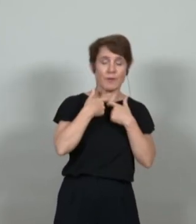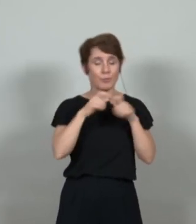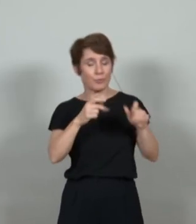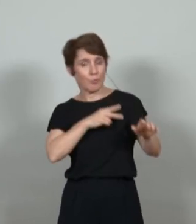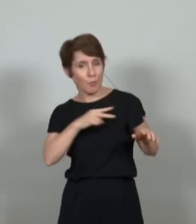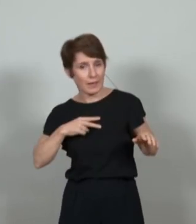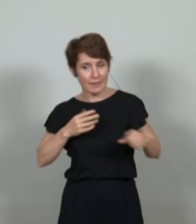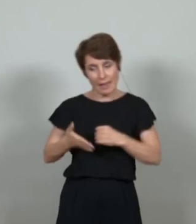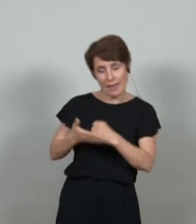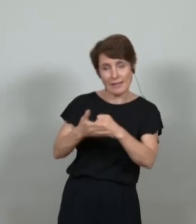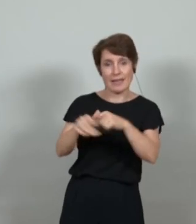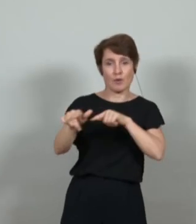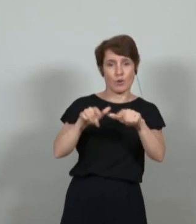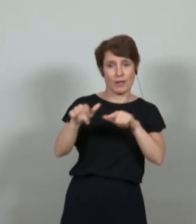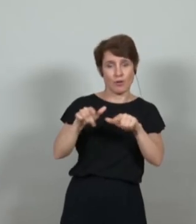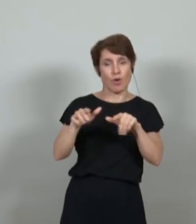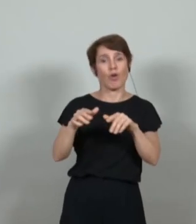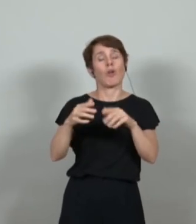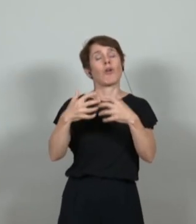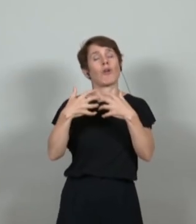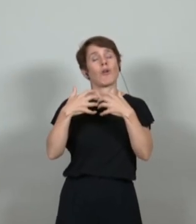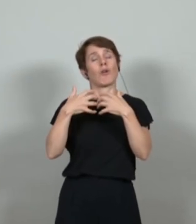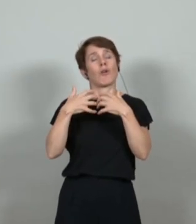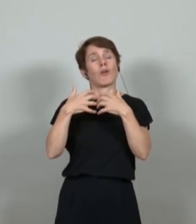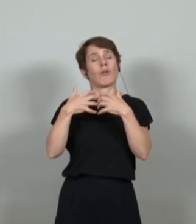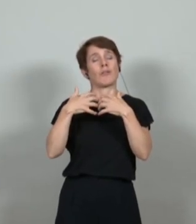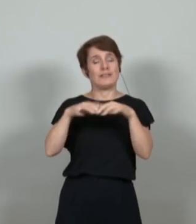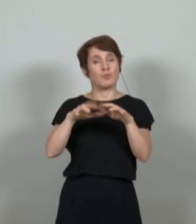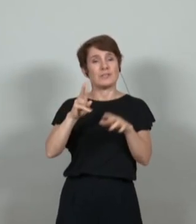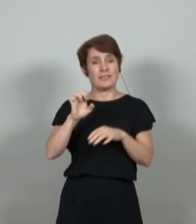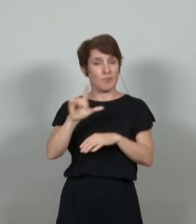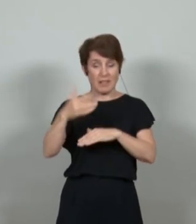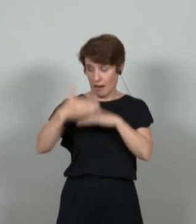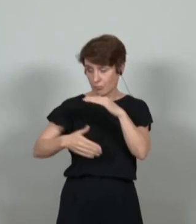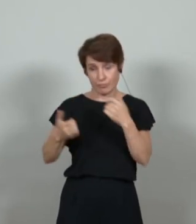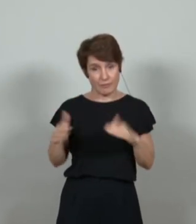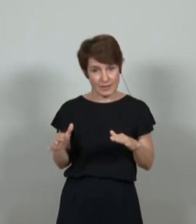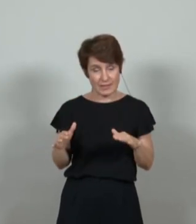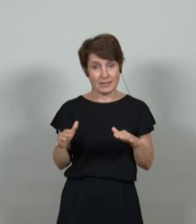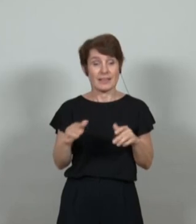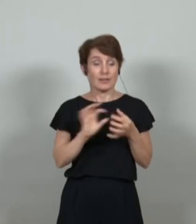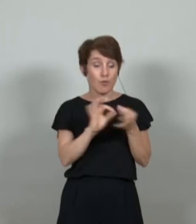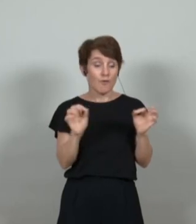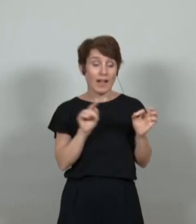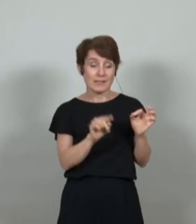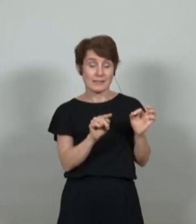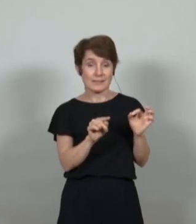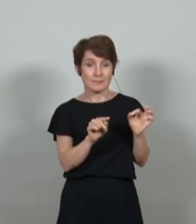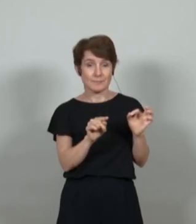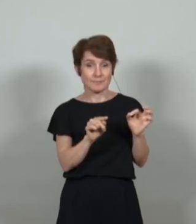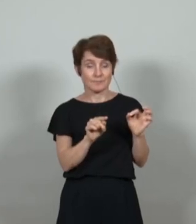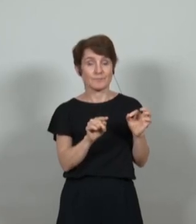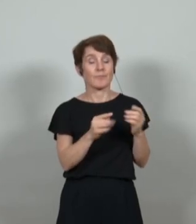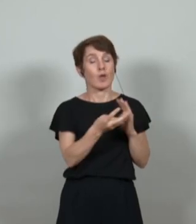location mais fin du dispositif Pinel et dans le gras de remplacer le conseil